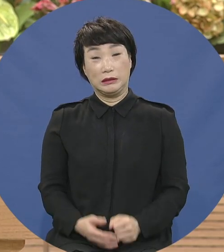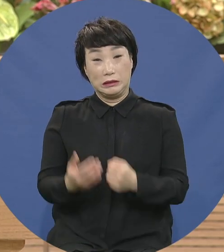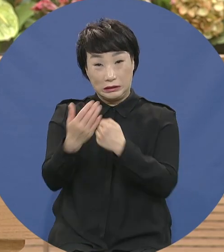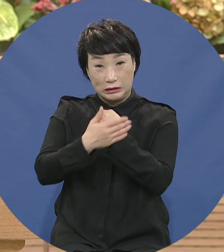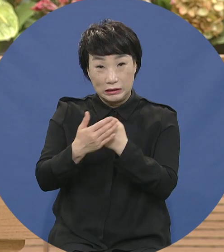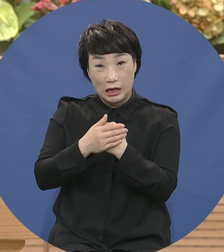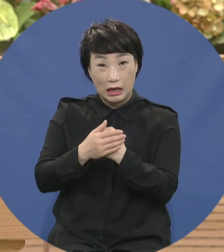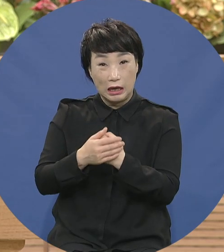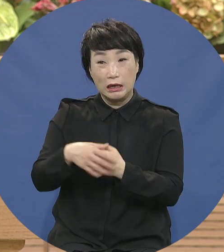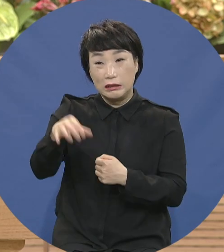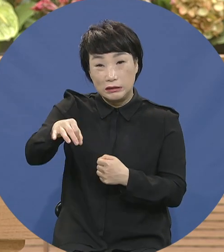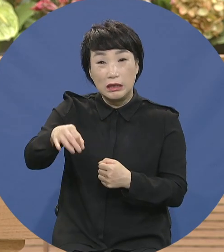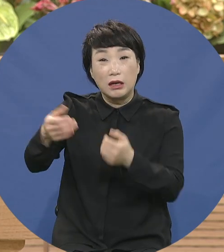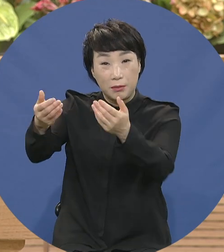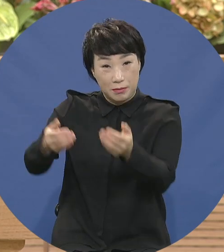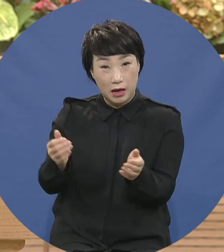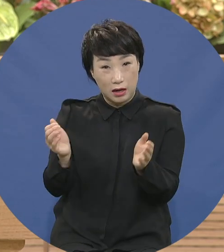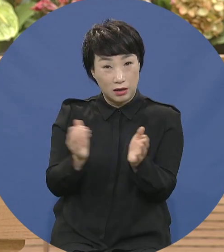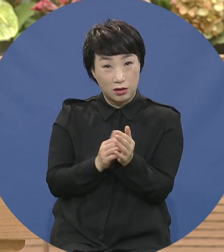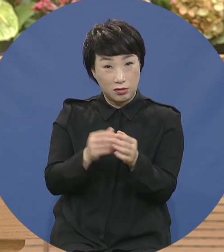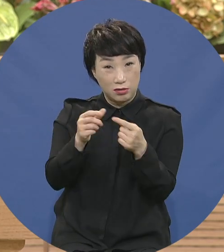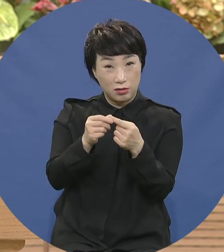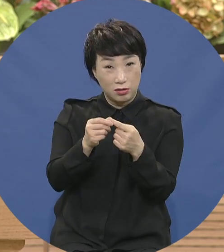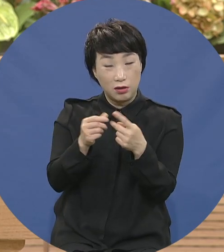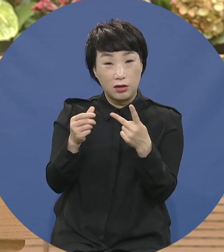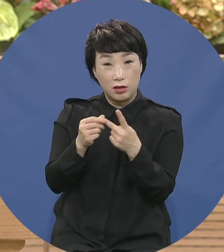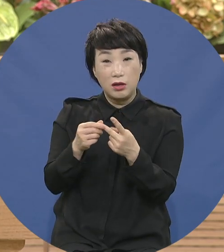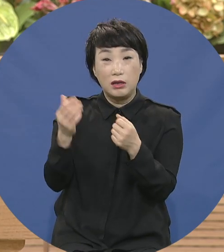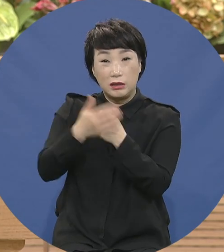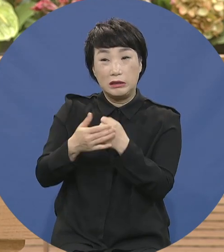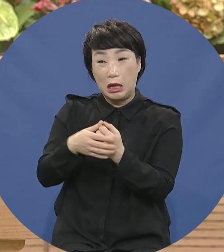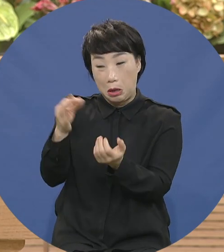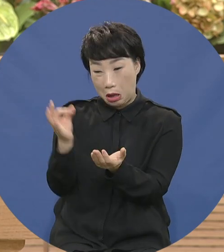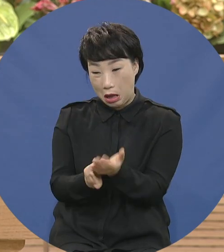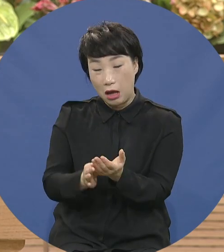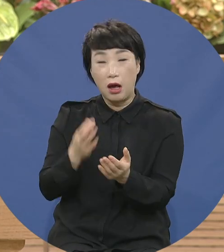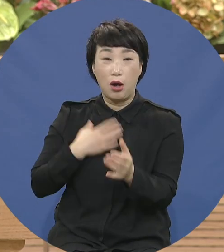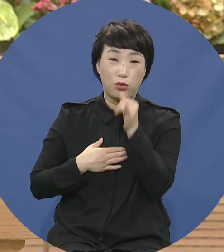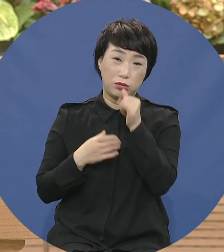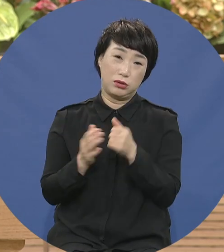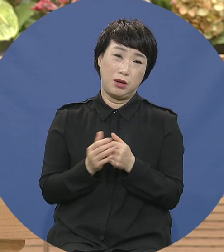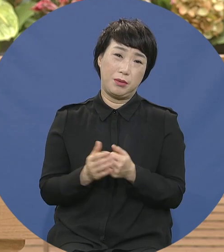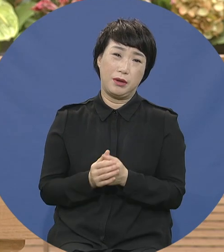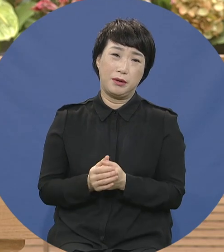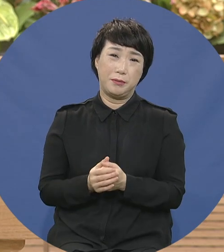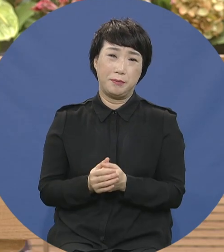은혜를 값없이 받고 은혜를 싸구려로 알기 때문에.